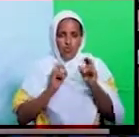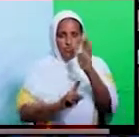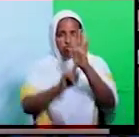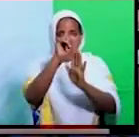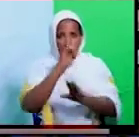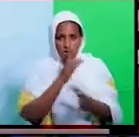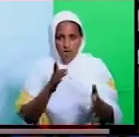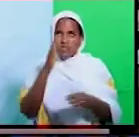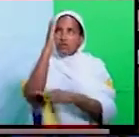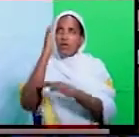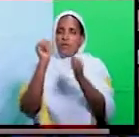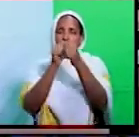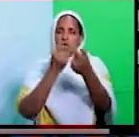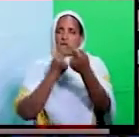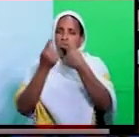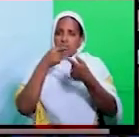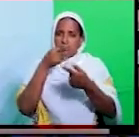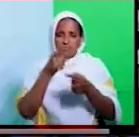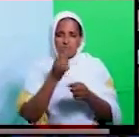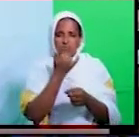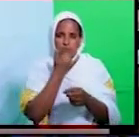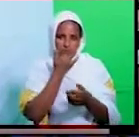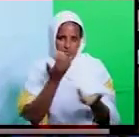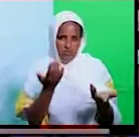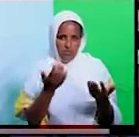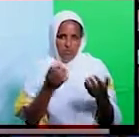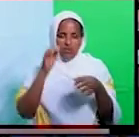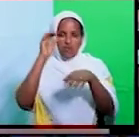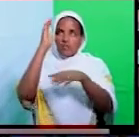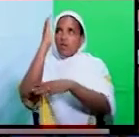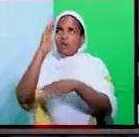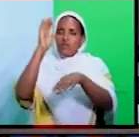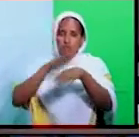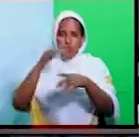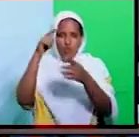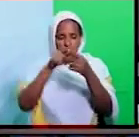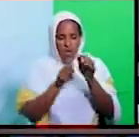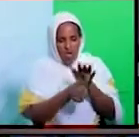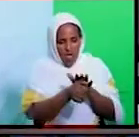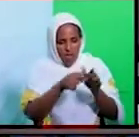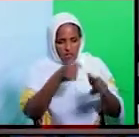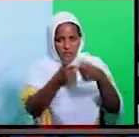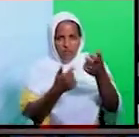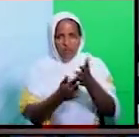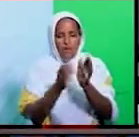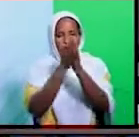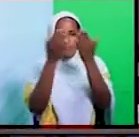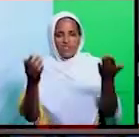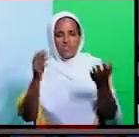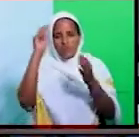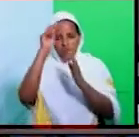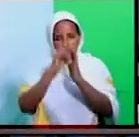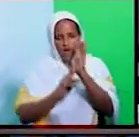ስለዚህ ይሄ የጸሎቱ ህይወት የቤተክርስቲያንን ስርዓት አምልኮ እንዲህ ባሉ መንገዶች ነው በመጽሐፍ ቅዱስ ላይ ያለውን ቃል በአግባቡ